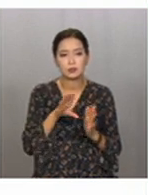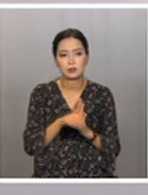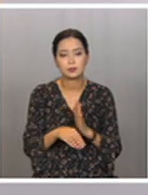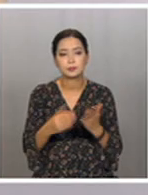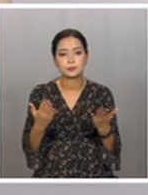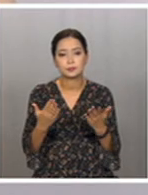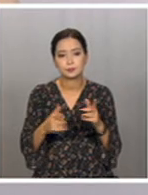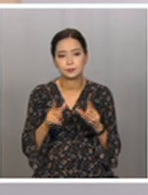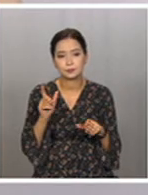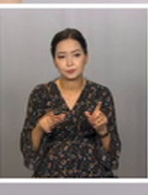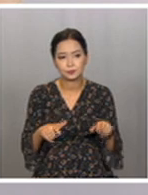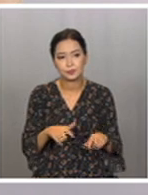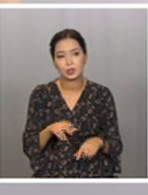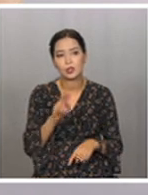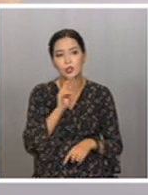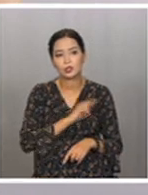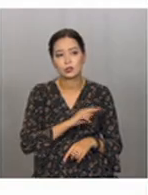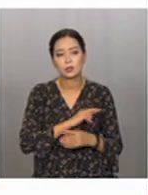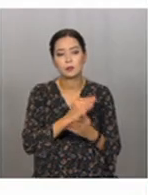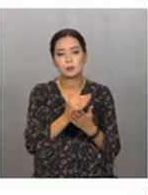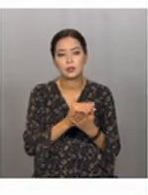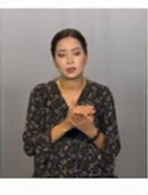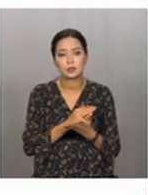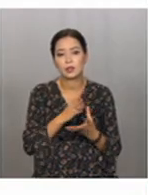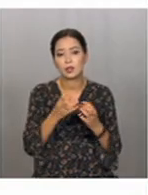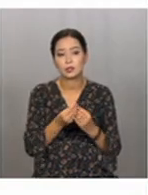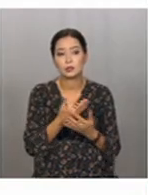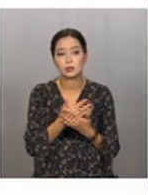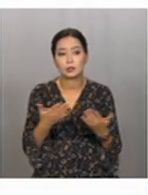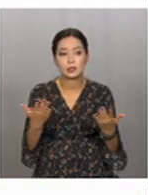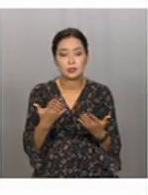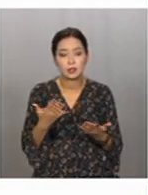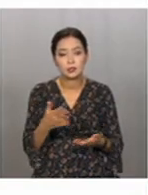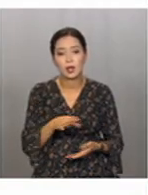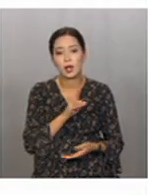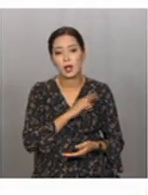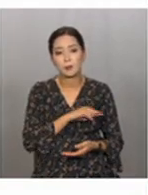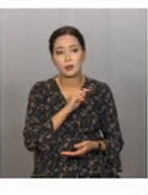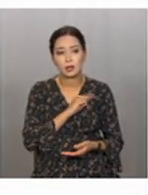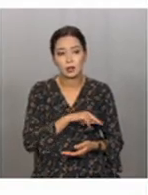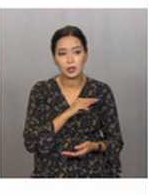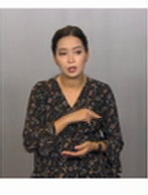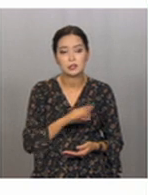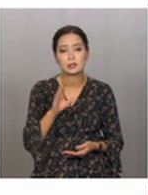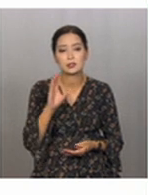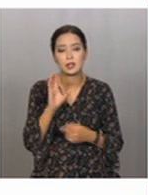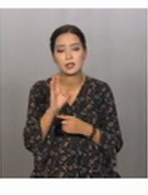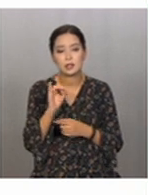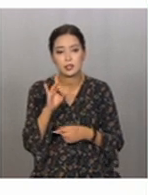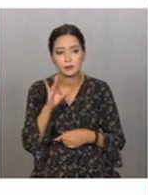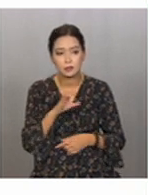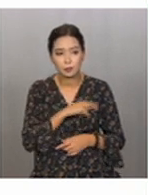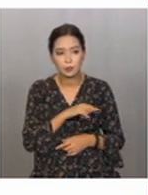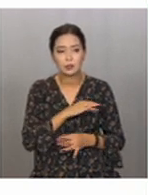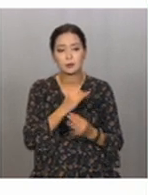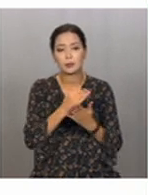жасақтама. Жүйелік бағдарламалық жасақтама түрлері қандай? Операциялық жүйелер, сервистік бағдарламалық құралдар